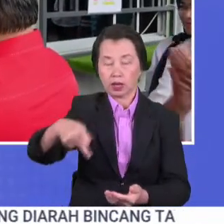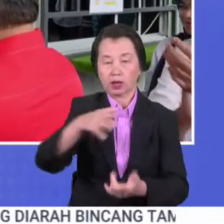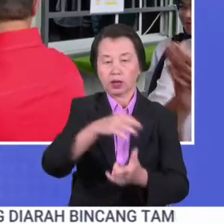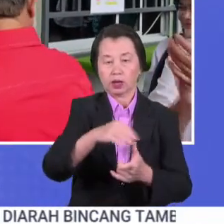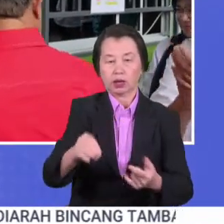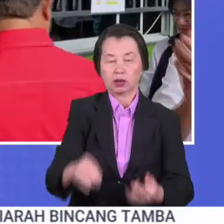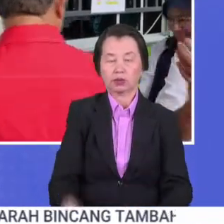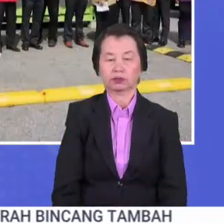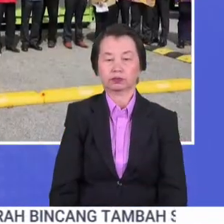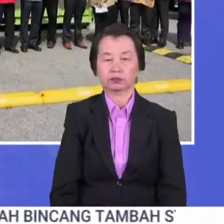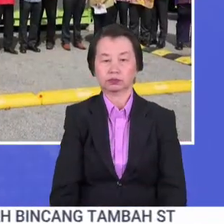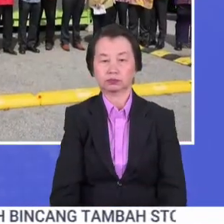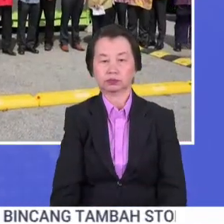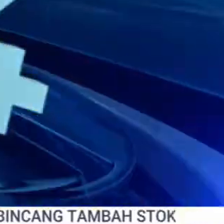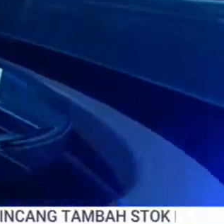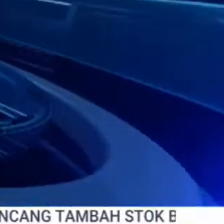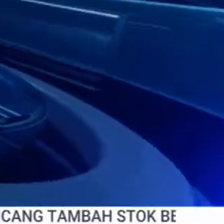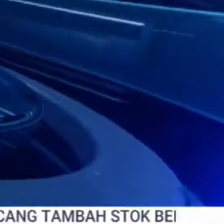Idaman Exchange.